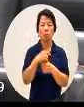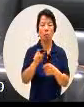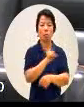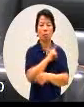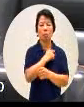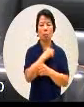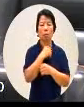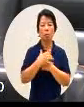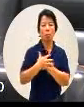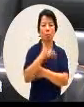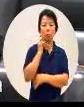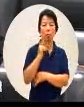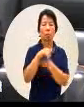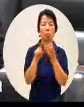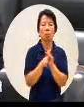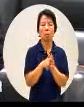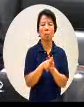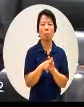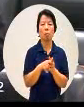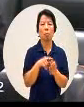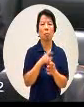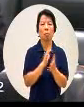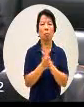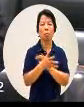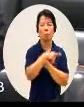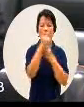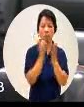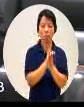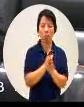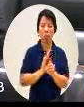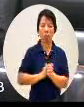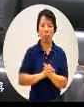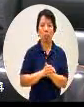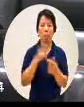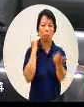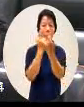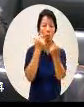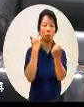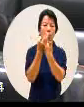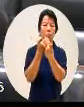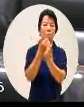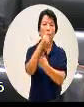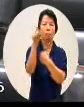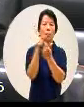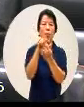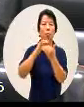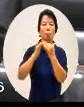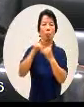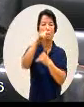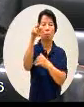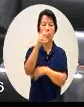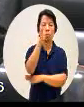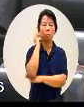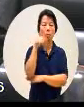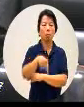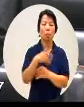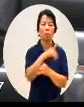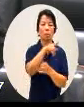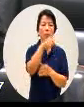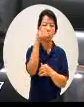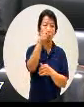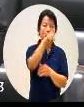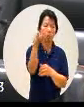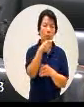來對抗那時候的軍政府但是呢堅固他們當事人的描述